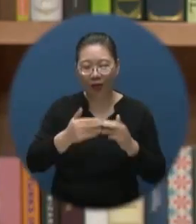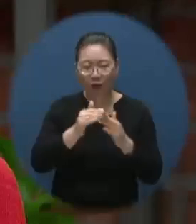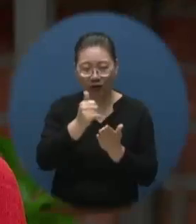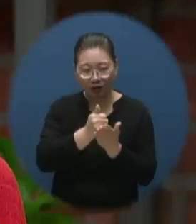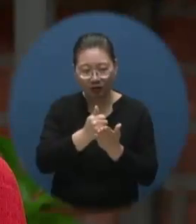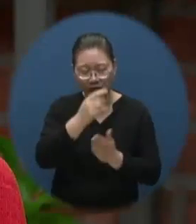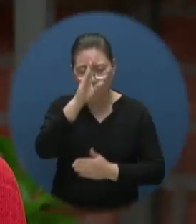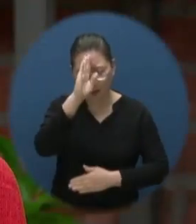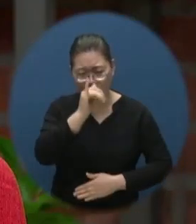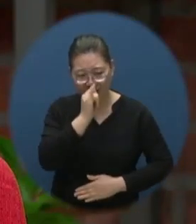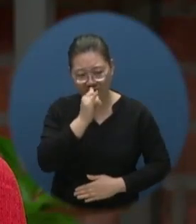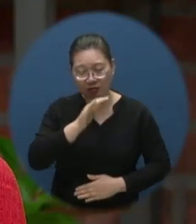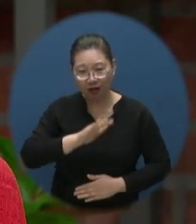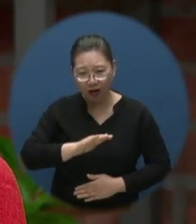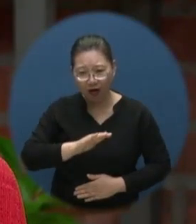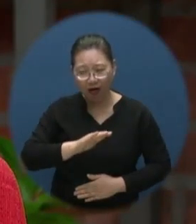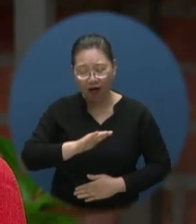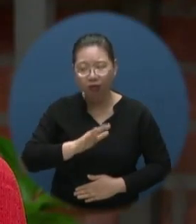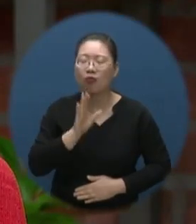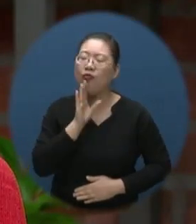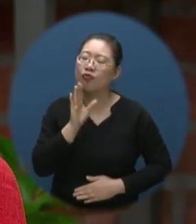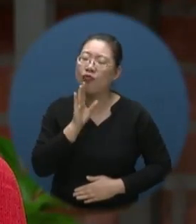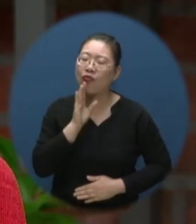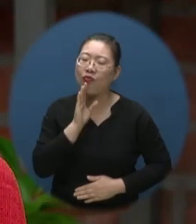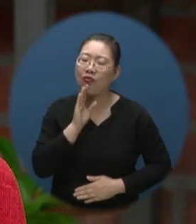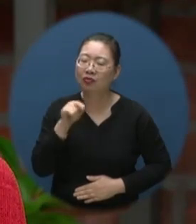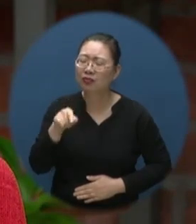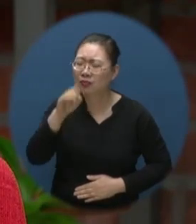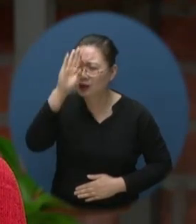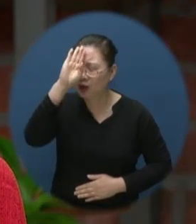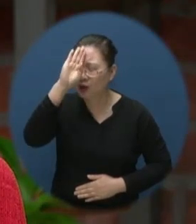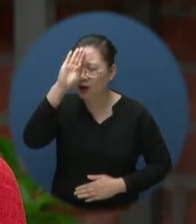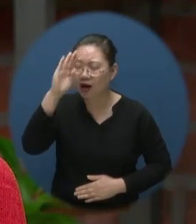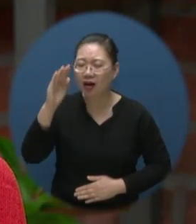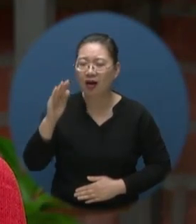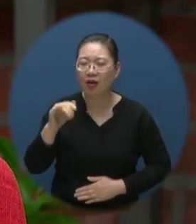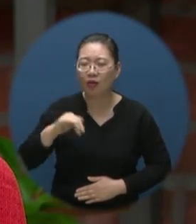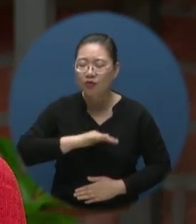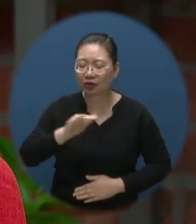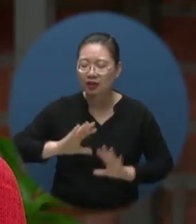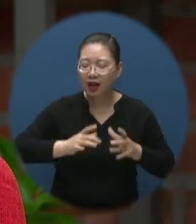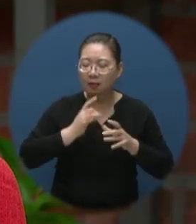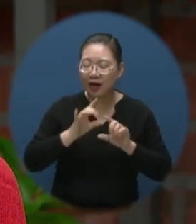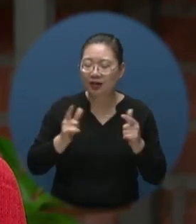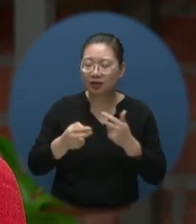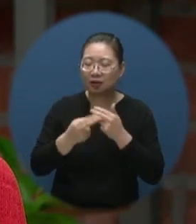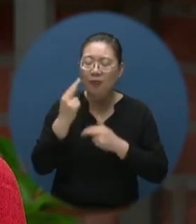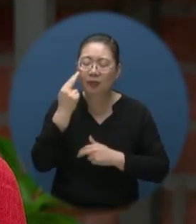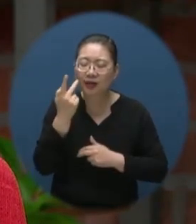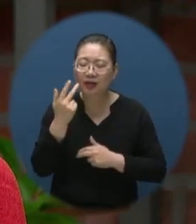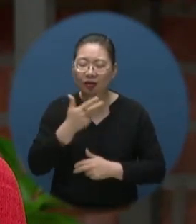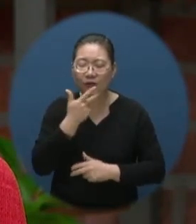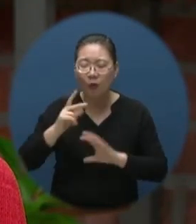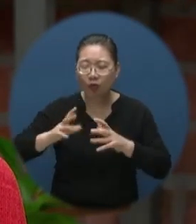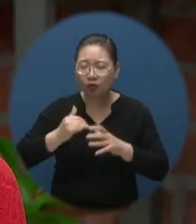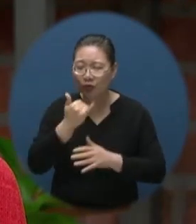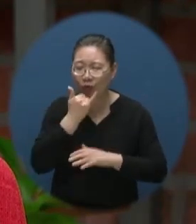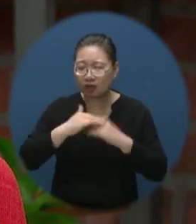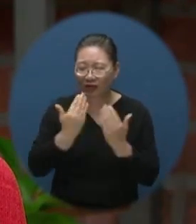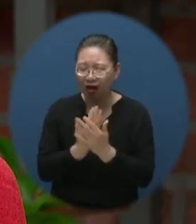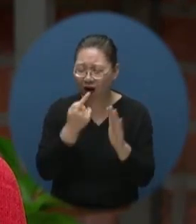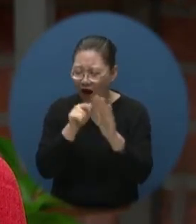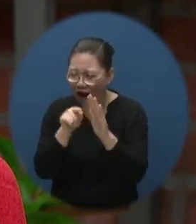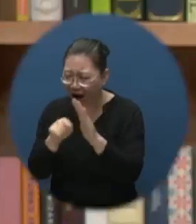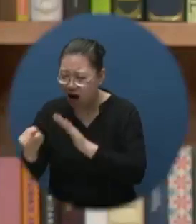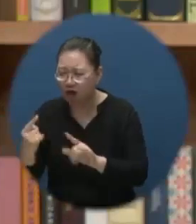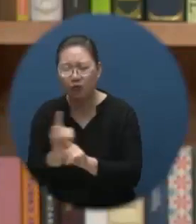예, 그 원장님이 이 병은 우리나라뿐 아니고 미국이고 영국이고 독일이고 다 가도